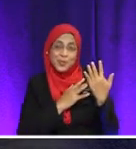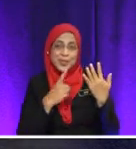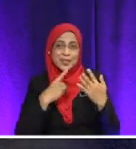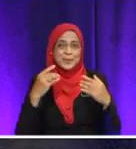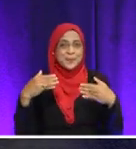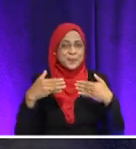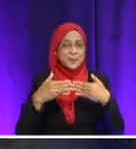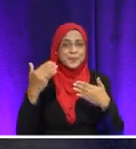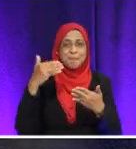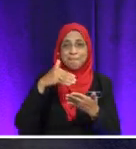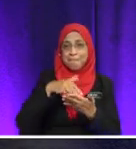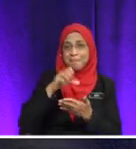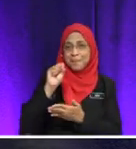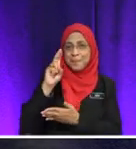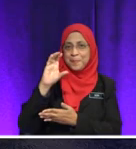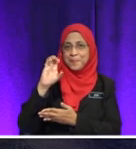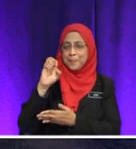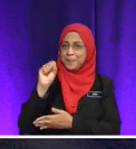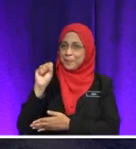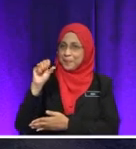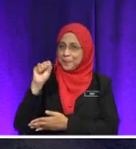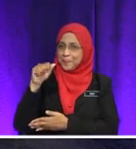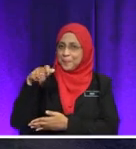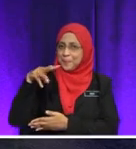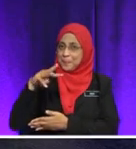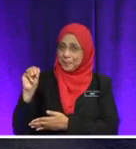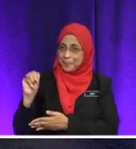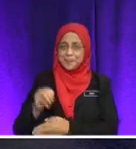hanya di sukses SPM 2022